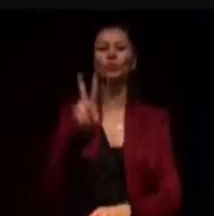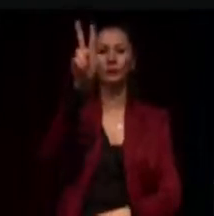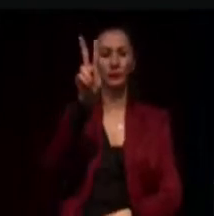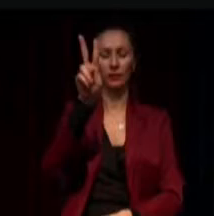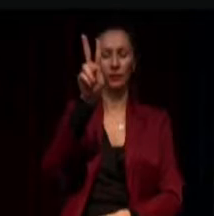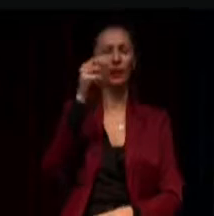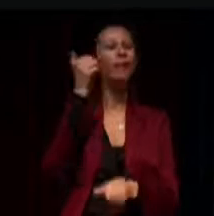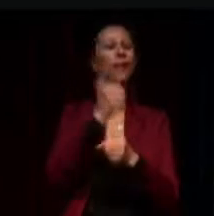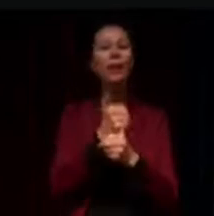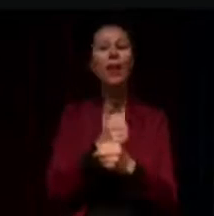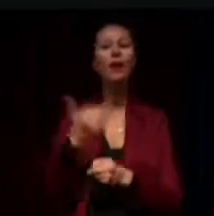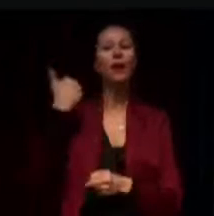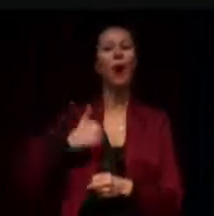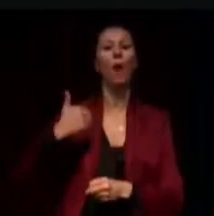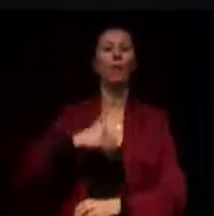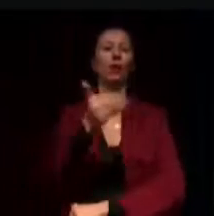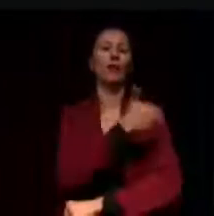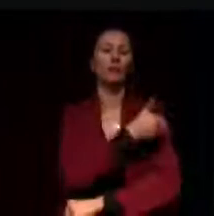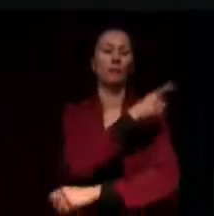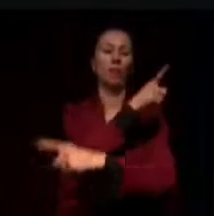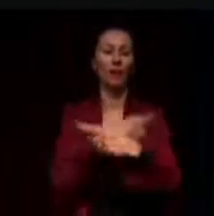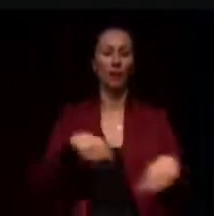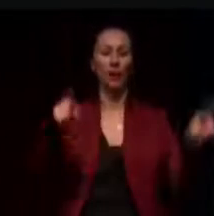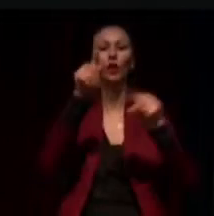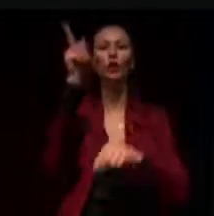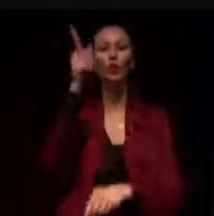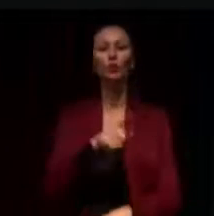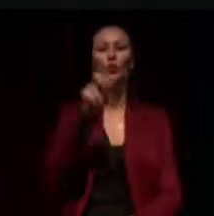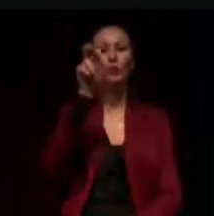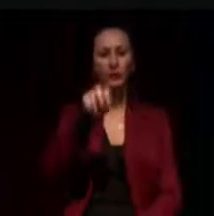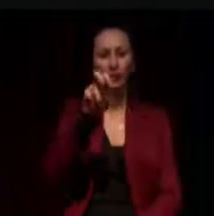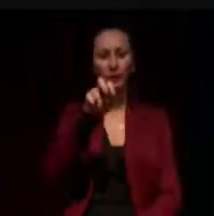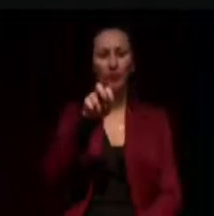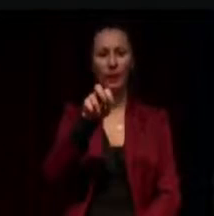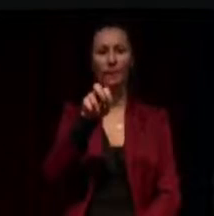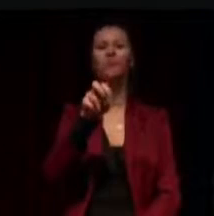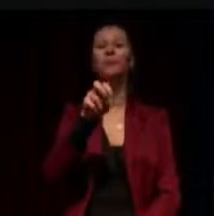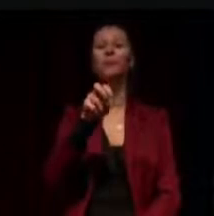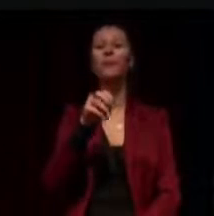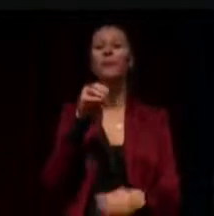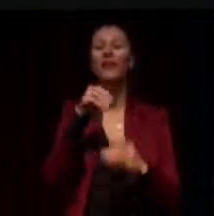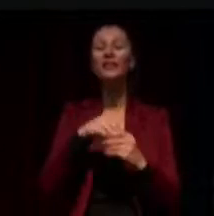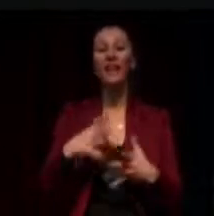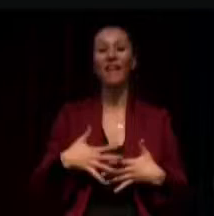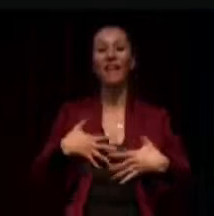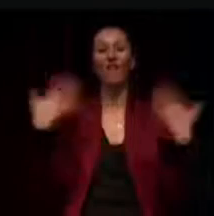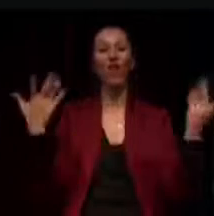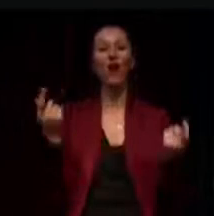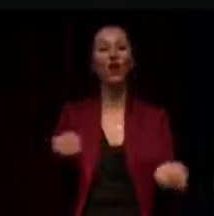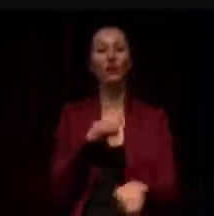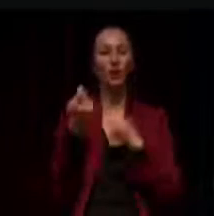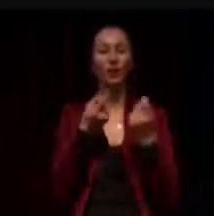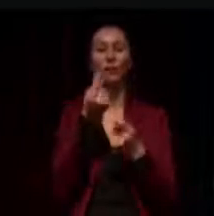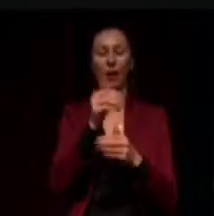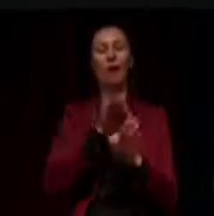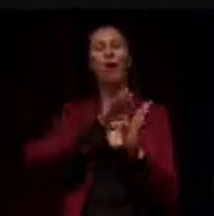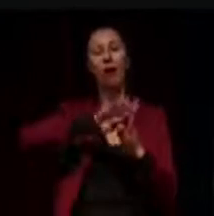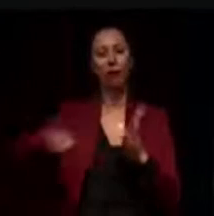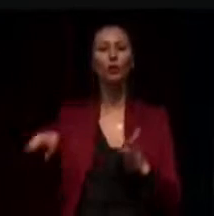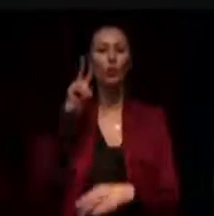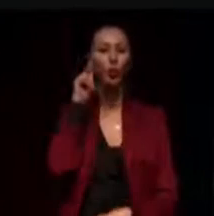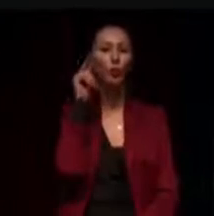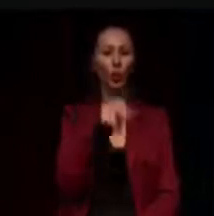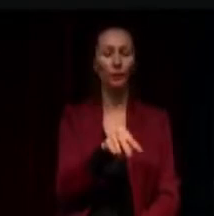%37'sinin genel kamu hizmetlerine, %8'inin iskan ve refah işlerine ayrıldığı